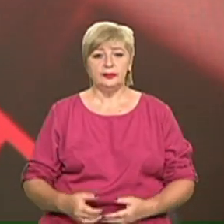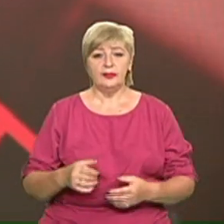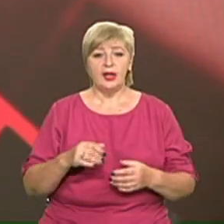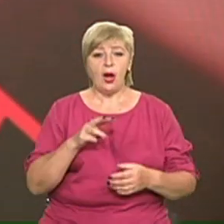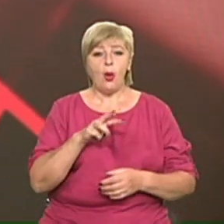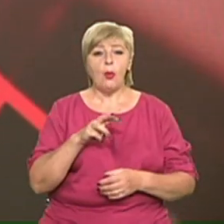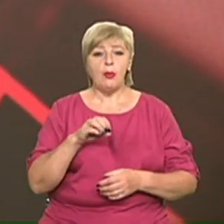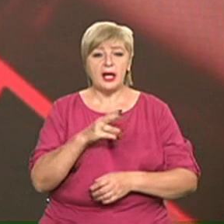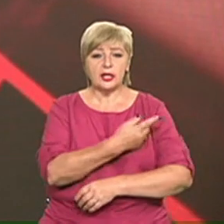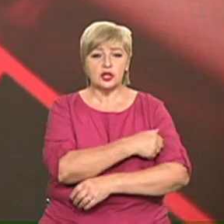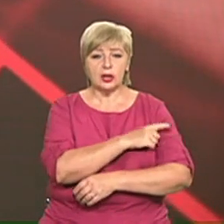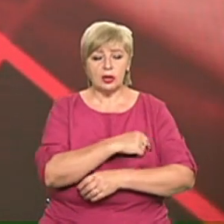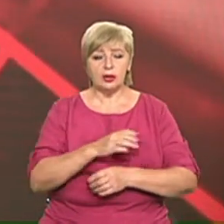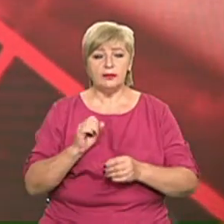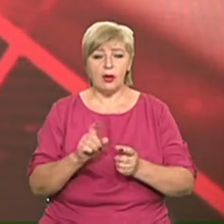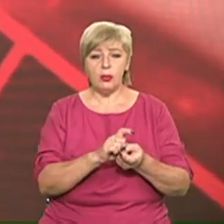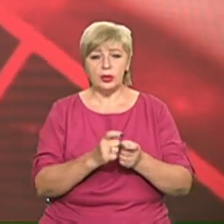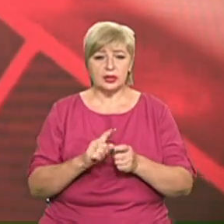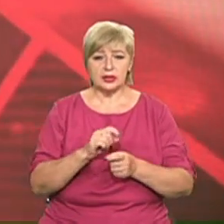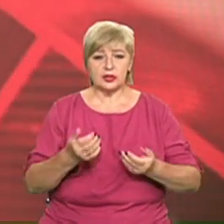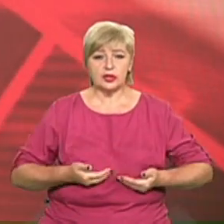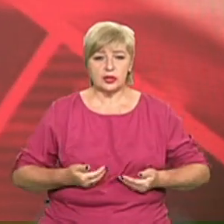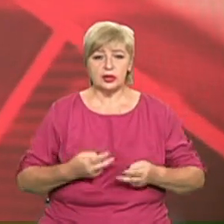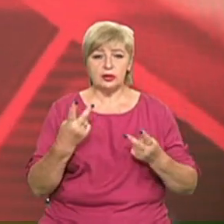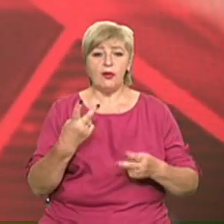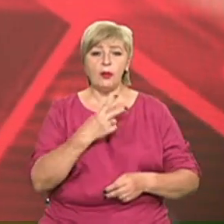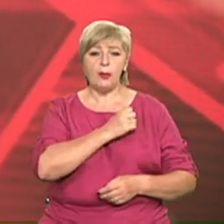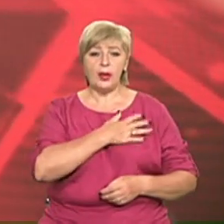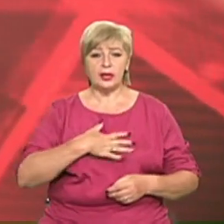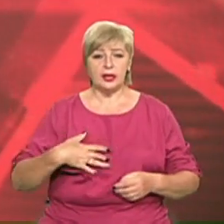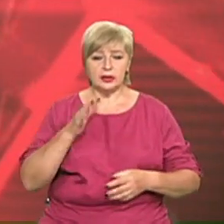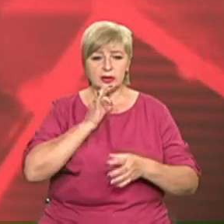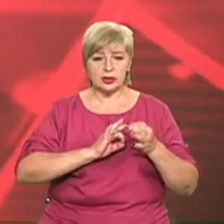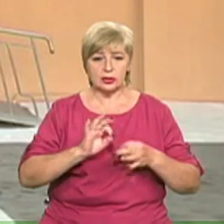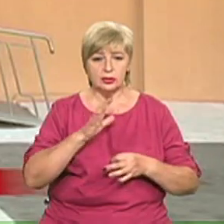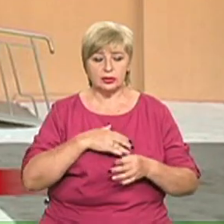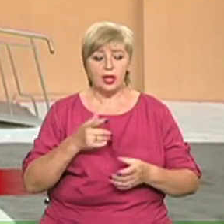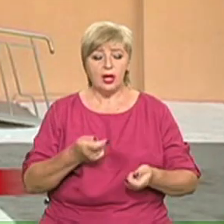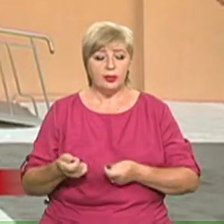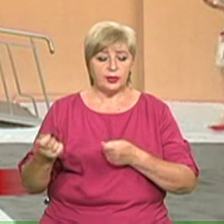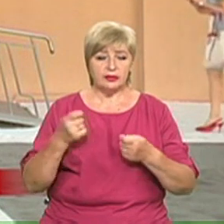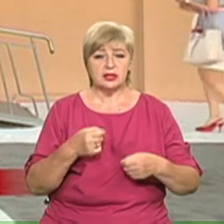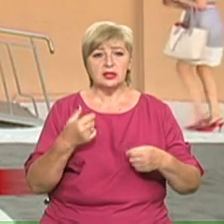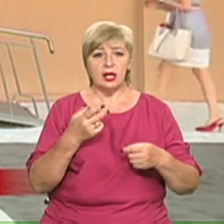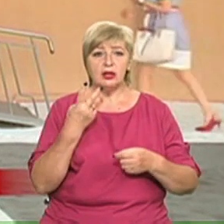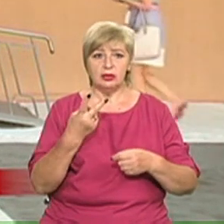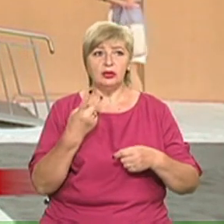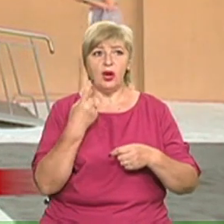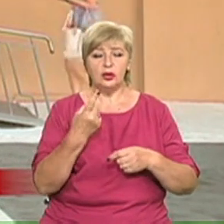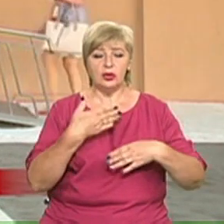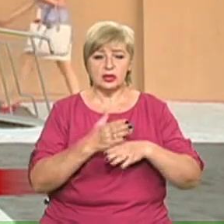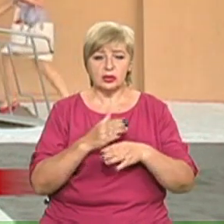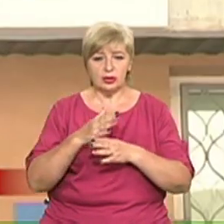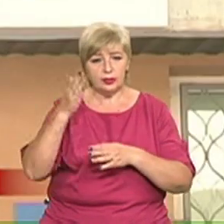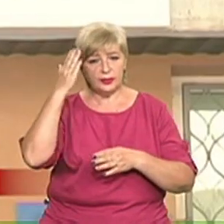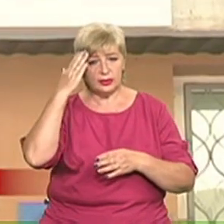У Мечникова борються за життя двох поранених зі сходу. Бійців доправили до лікарні з Мар'їнки в одного осколкове поранення голови.